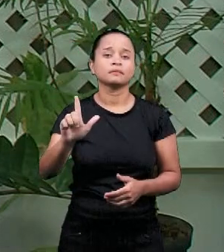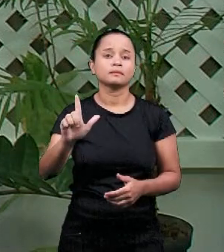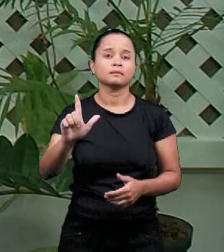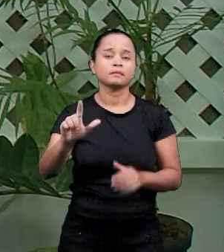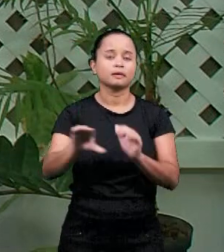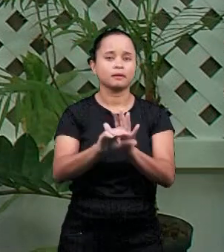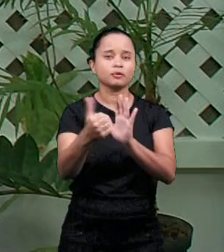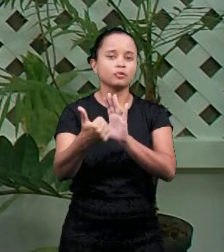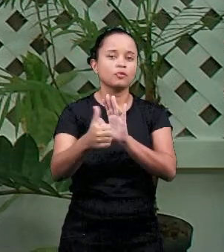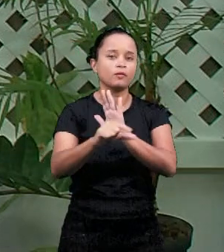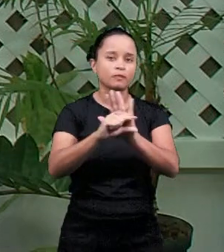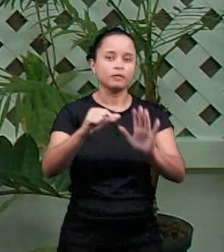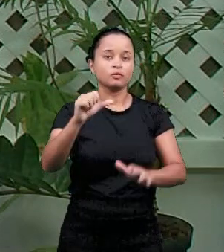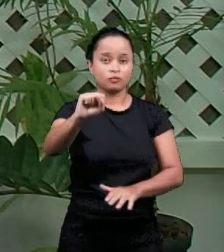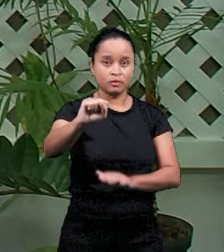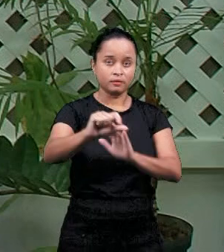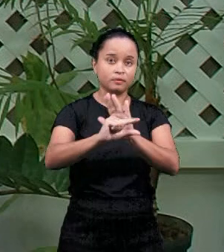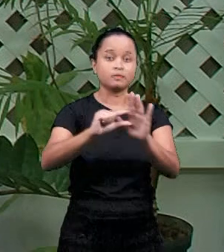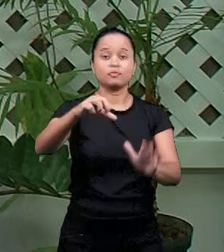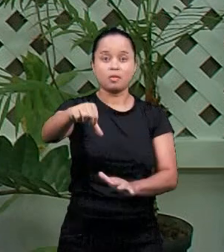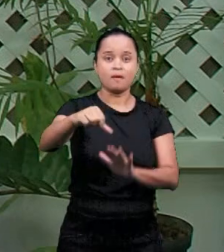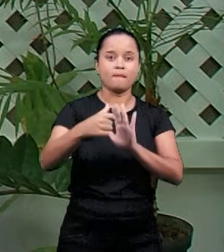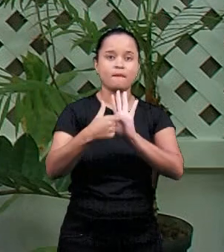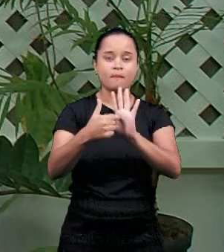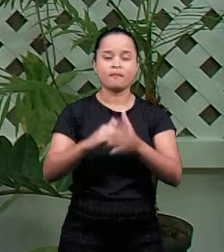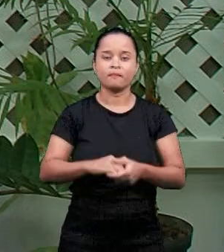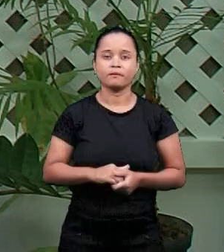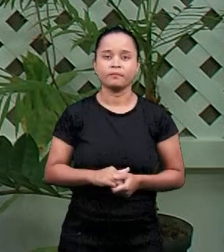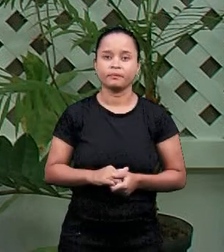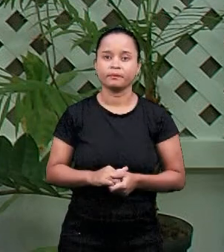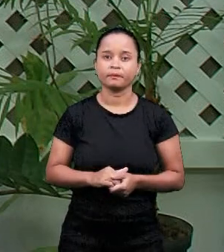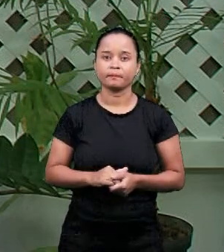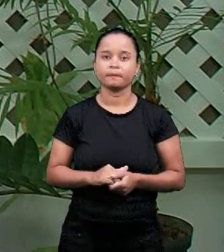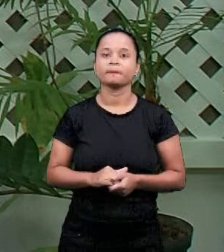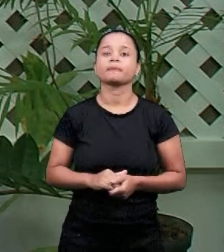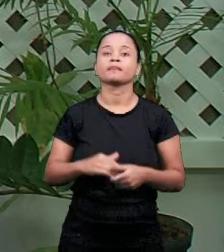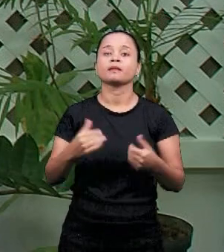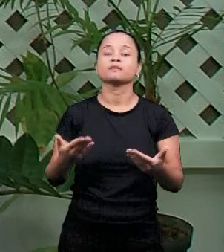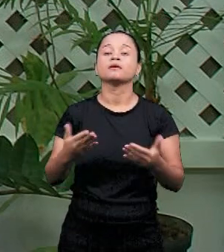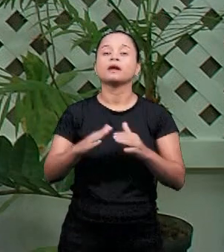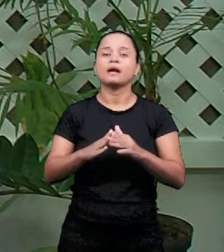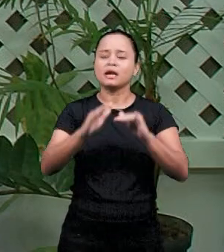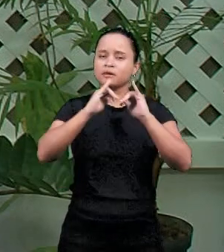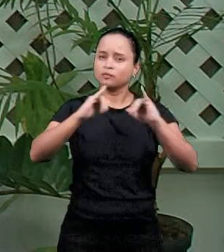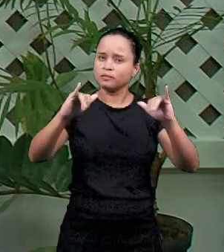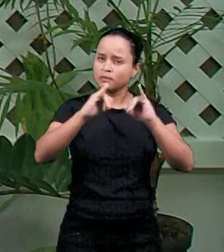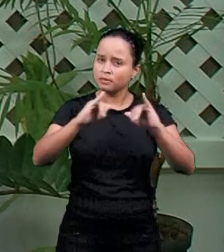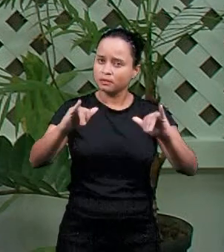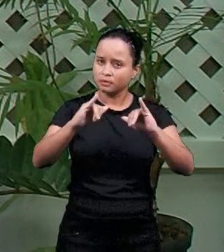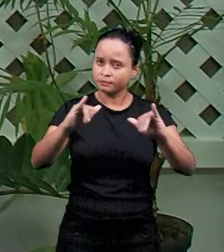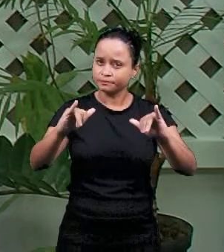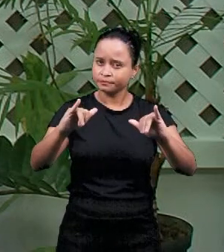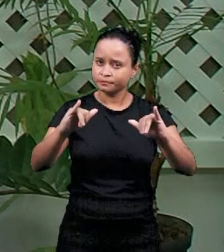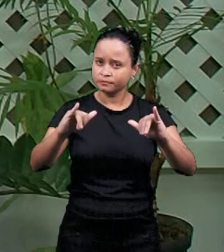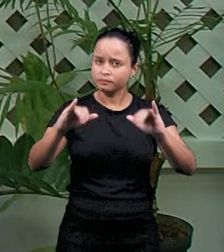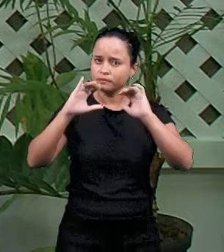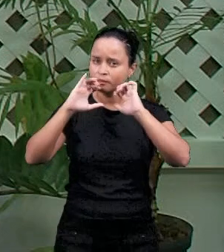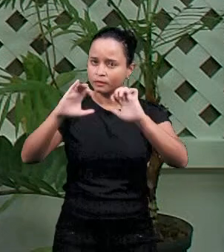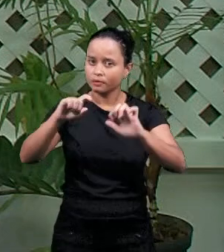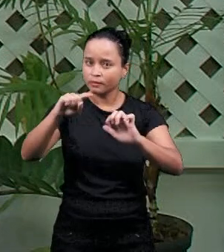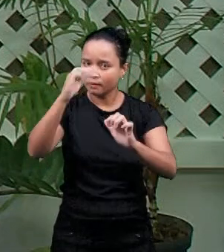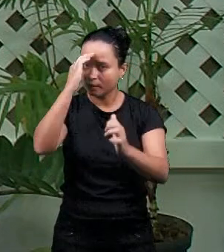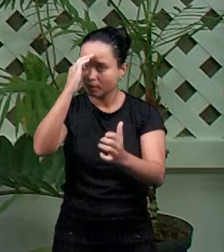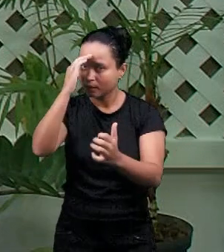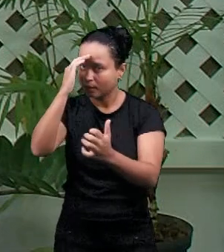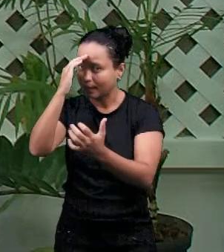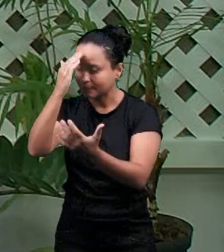9, celui qui annonce un autre évangile au-delà de ceux que tu as cru et a reçu, qu'il soit